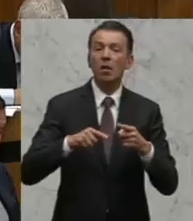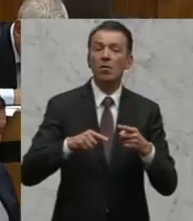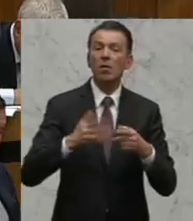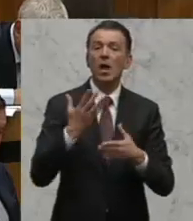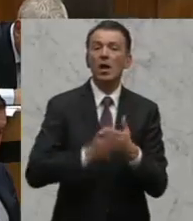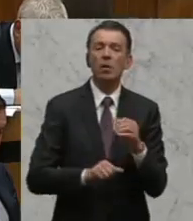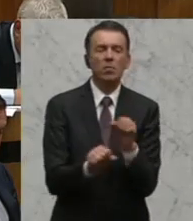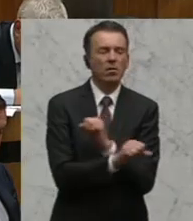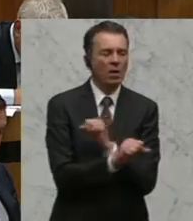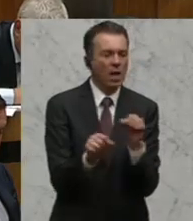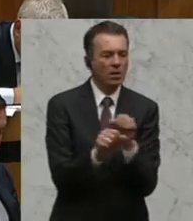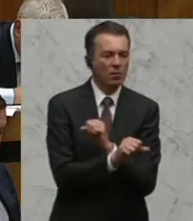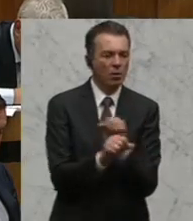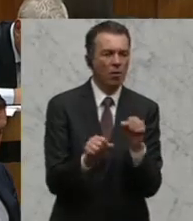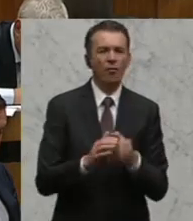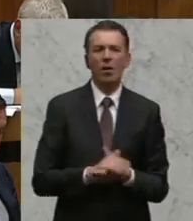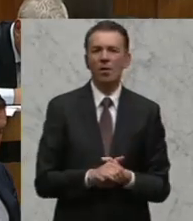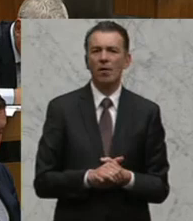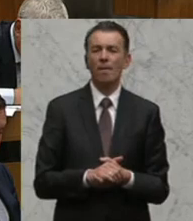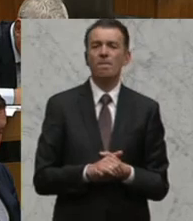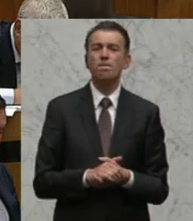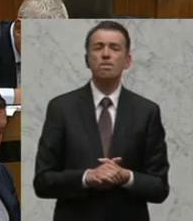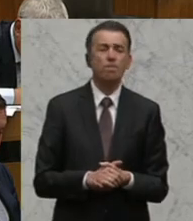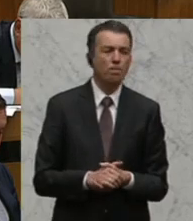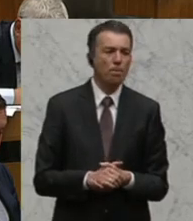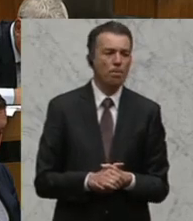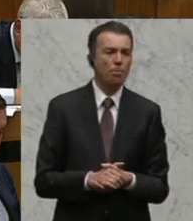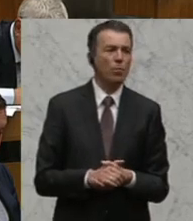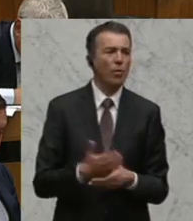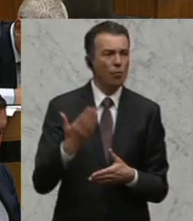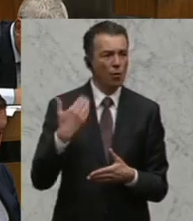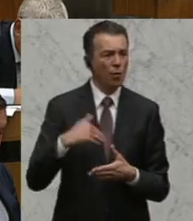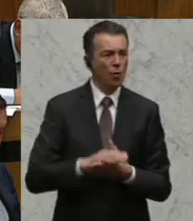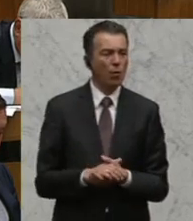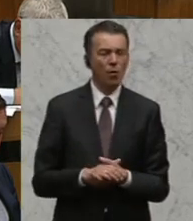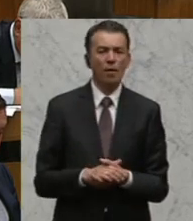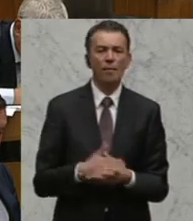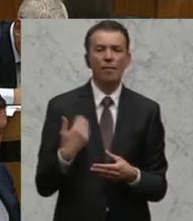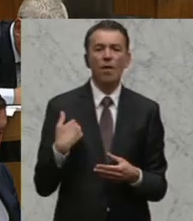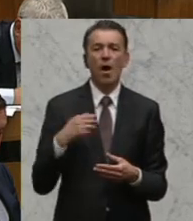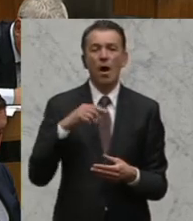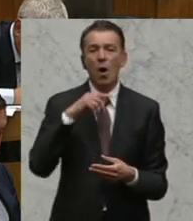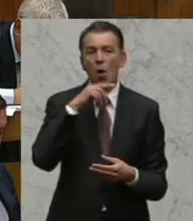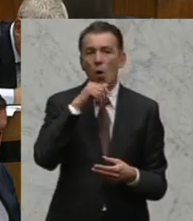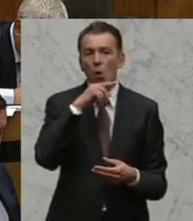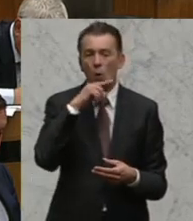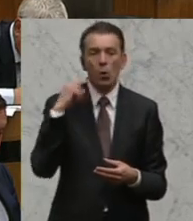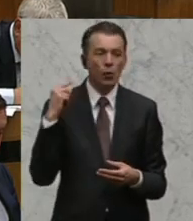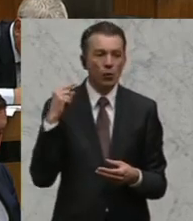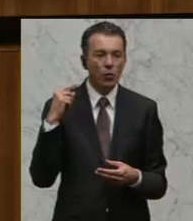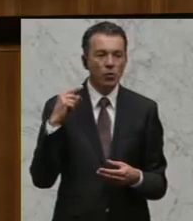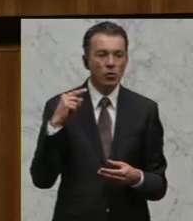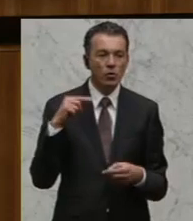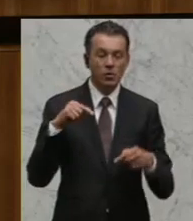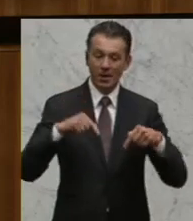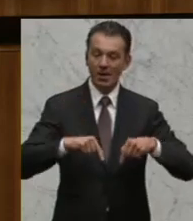Katastrophe geändert hat. Es gab eine Zeit, wo übrigens Russisch eine der 10 offiziellen